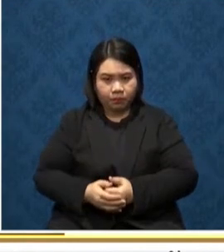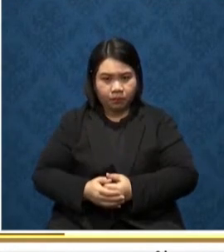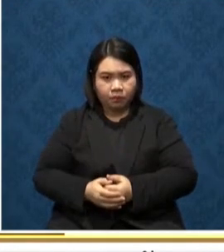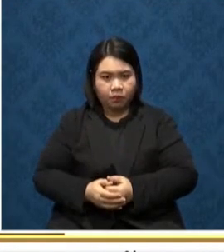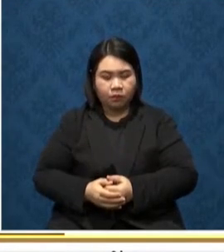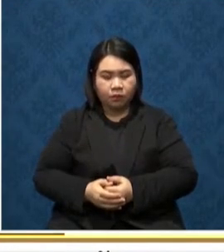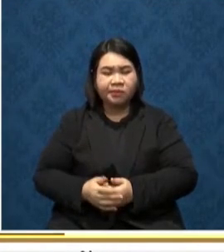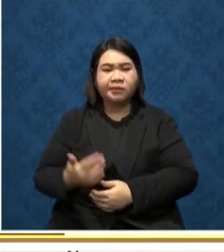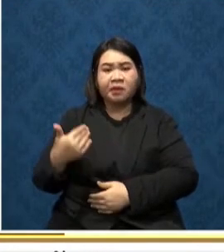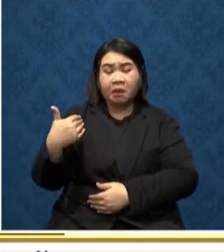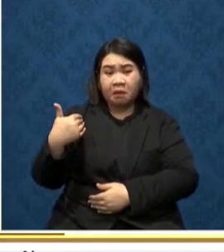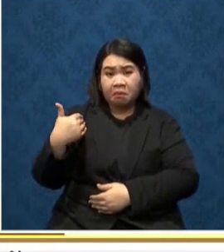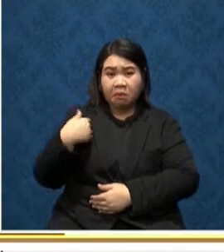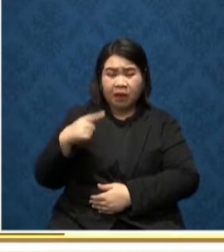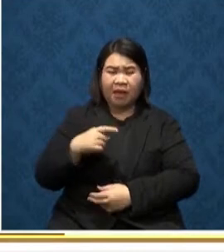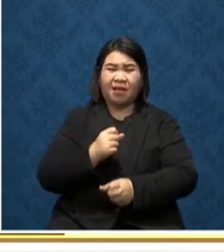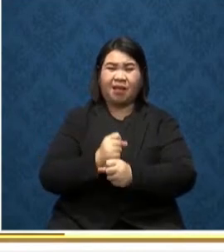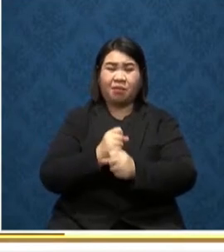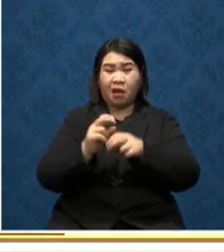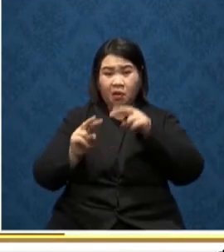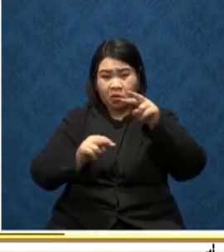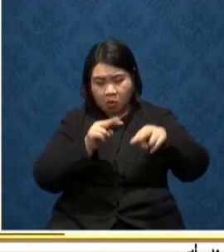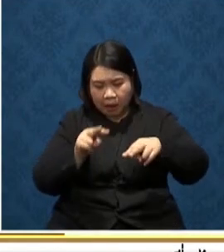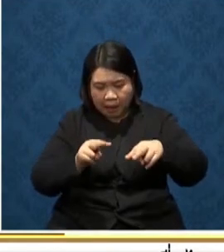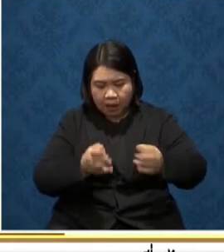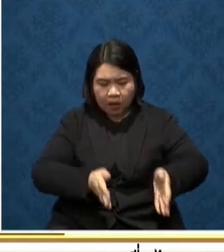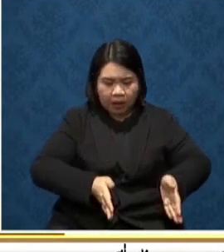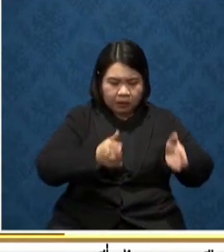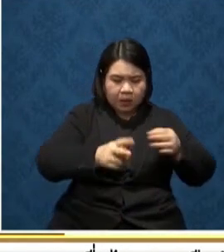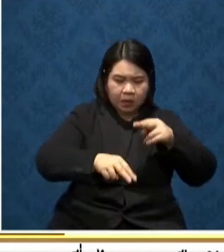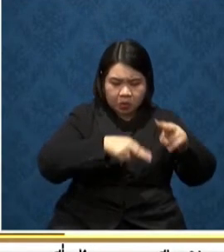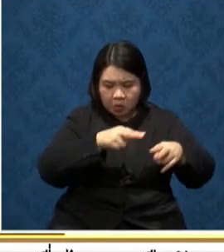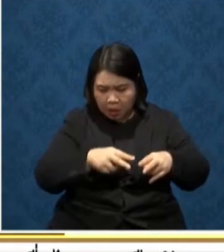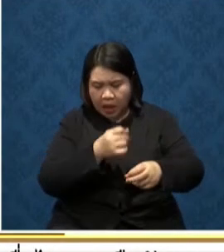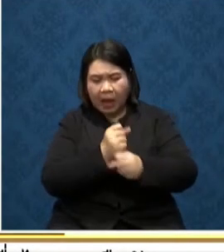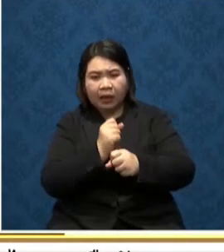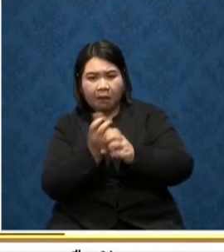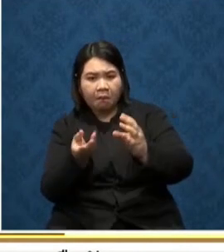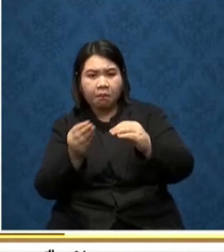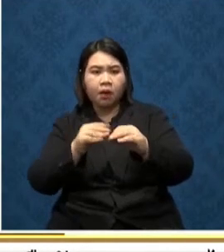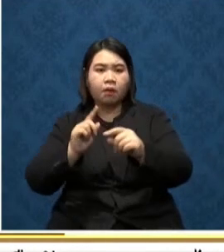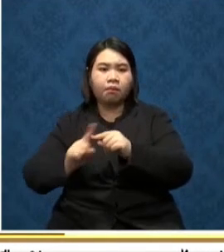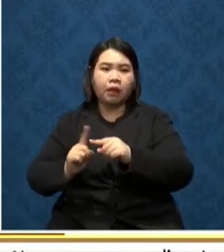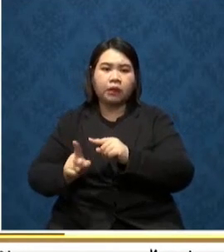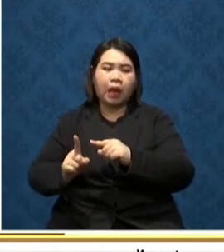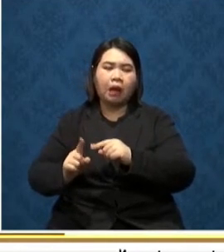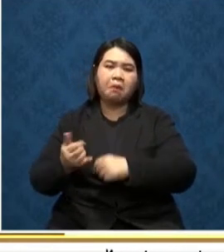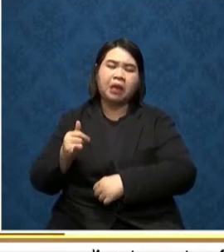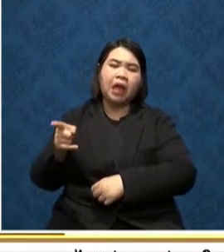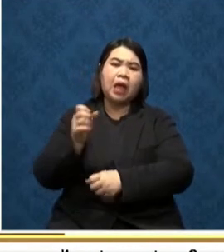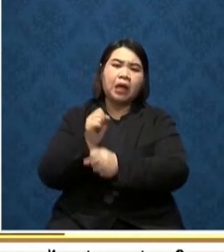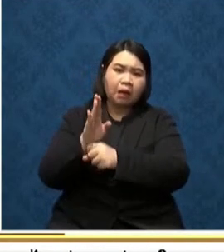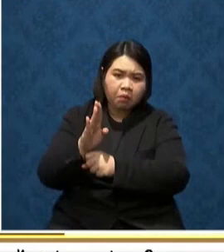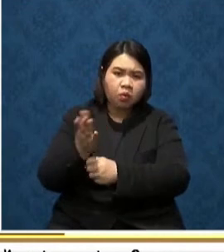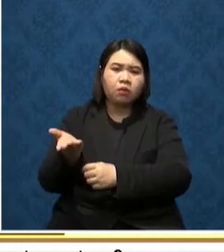มีงบปมาณที่จะไปดูแลให้อาคารศนถานทมมากขบางทีก็จะไดรัการบริจารยหอก็สบสนุนจ leng español ส